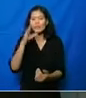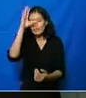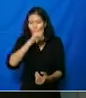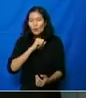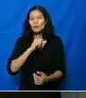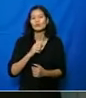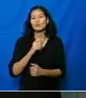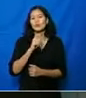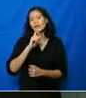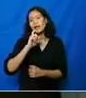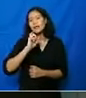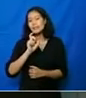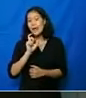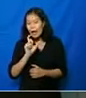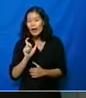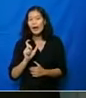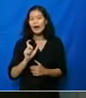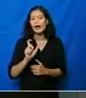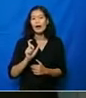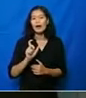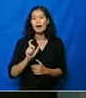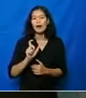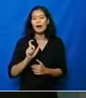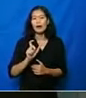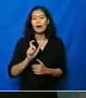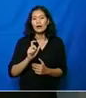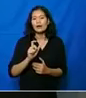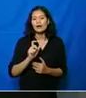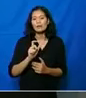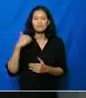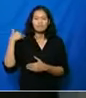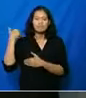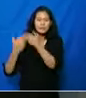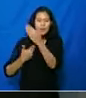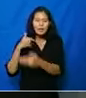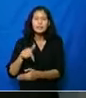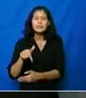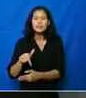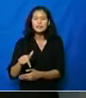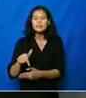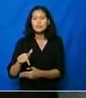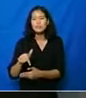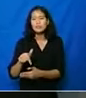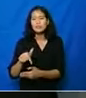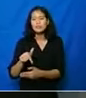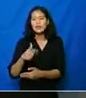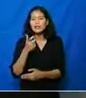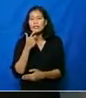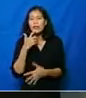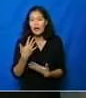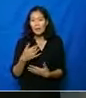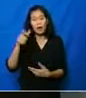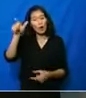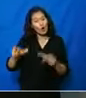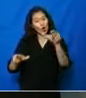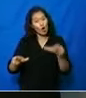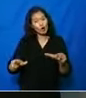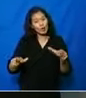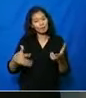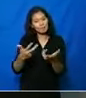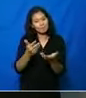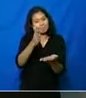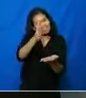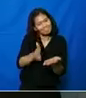kami menggarisbawahi apa yang selama ini menjadi pesan, jaga jarak,